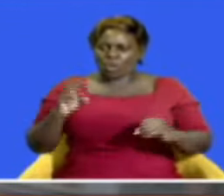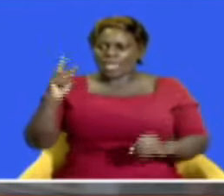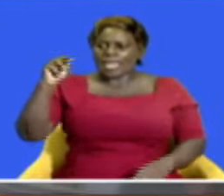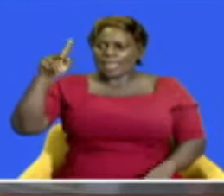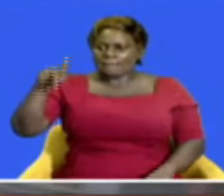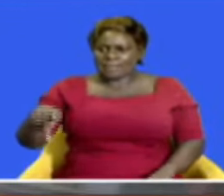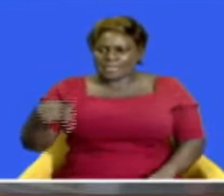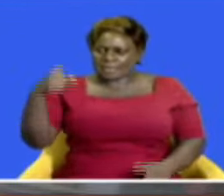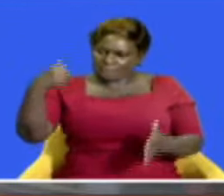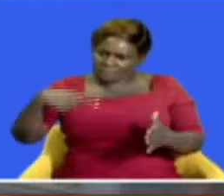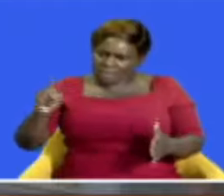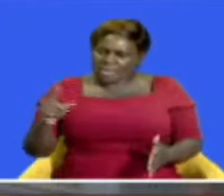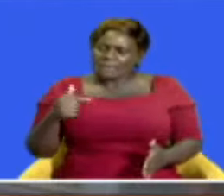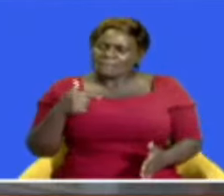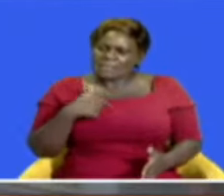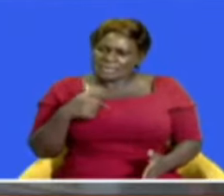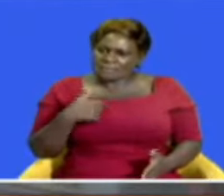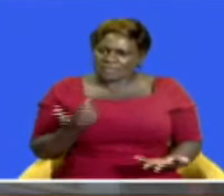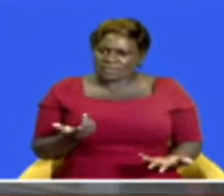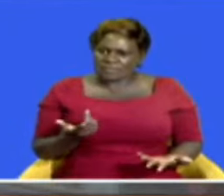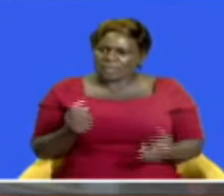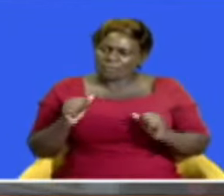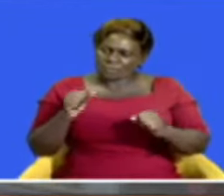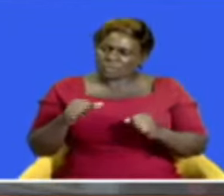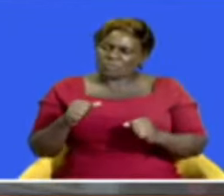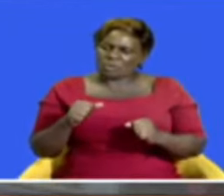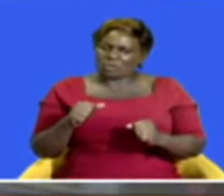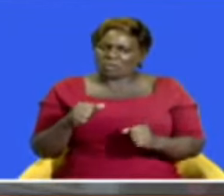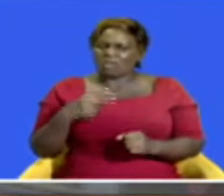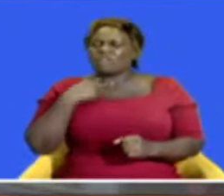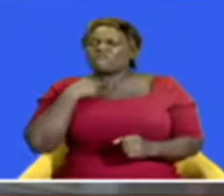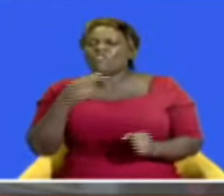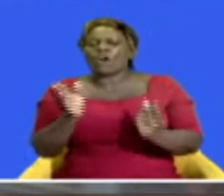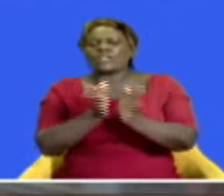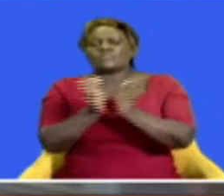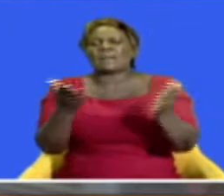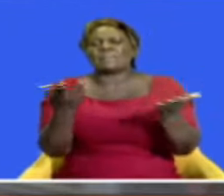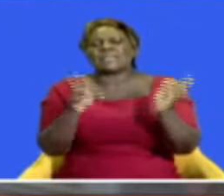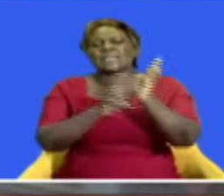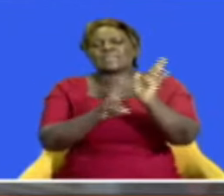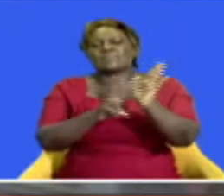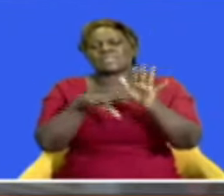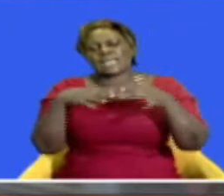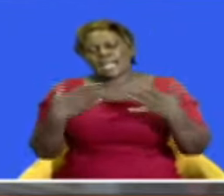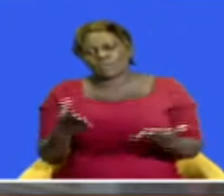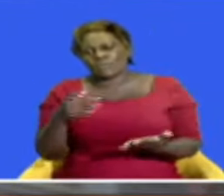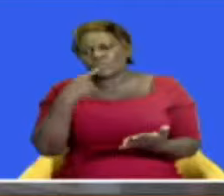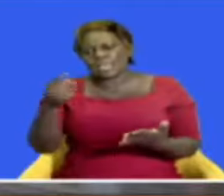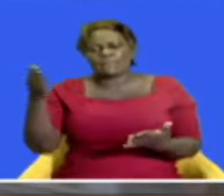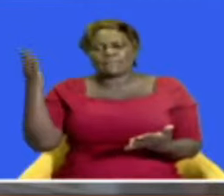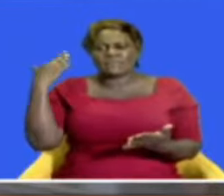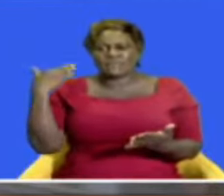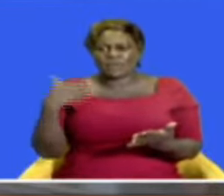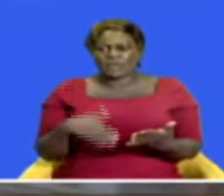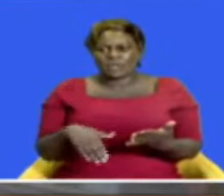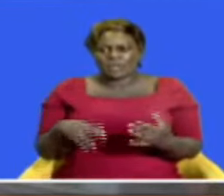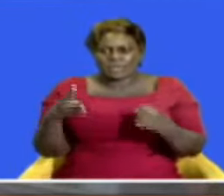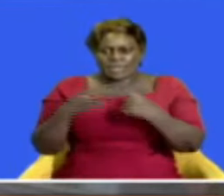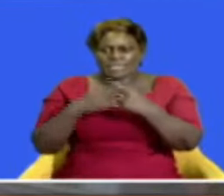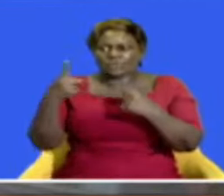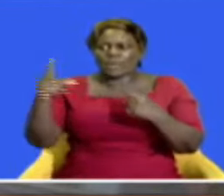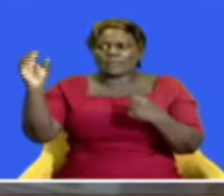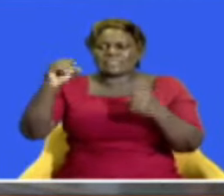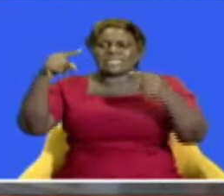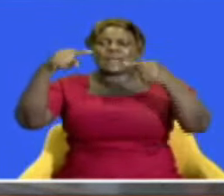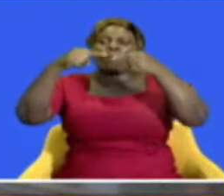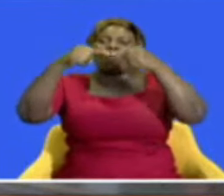wangu amepitisha. Na usemi wowote, je, sauti ya mwananchi itawakilishwa vipi? Kwa sababu umetaja awali, 91%